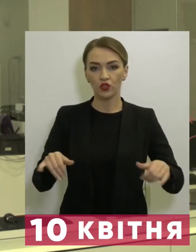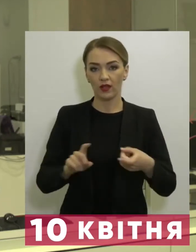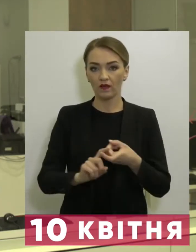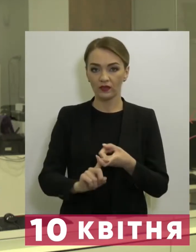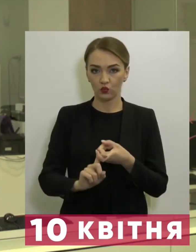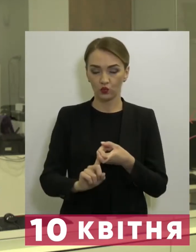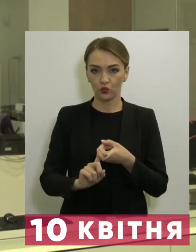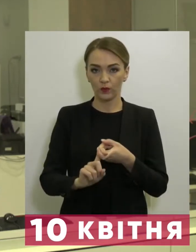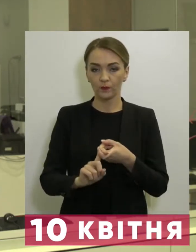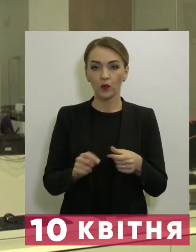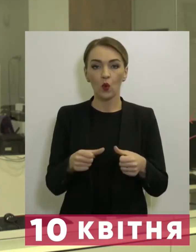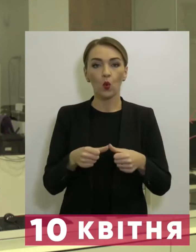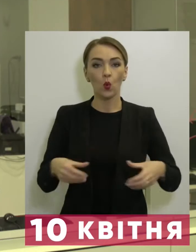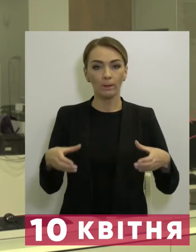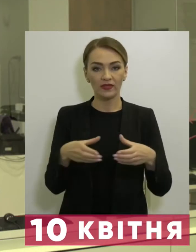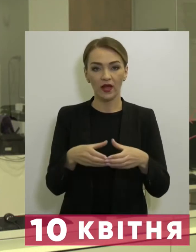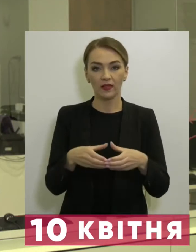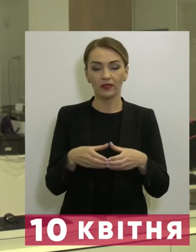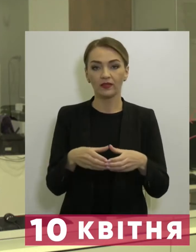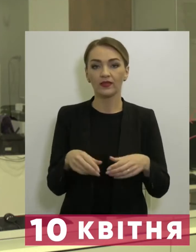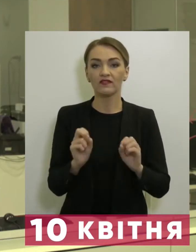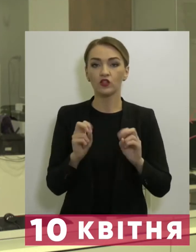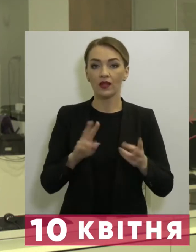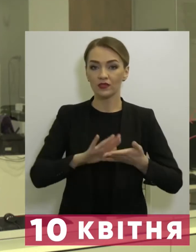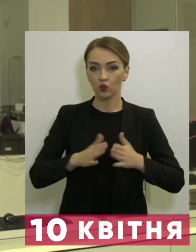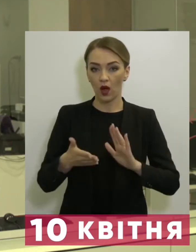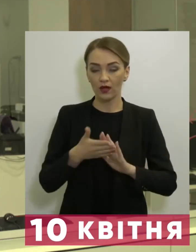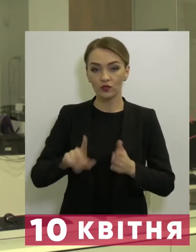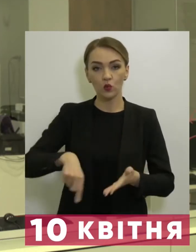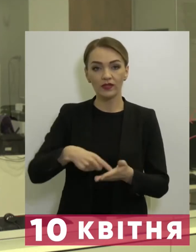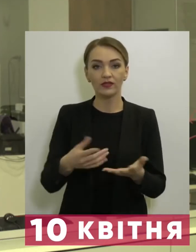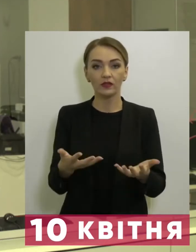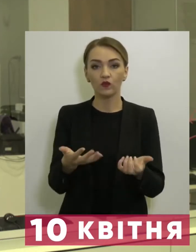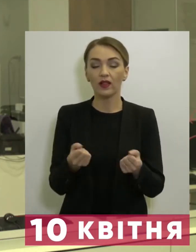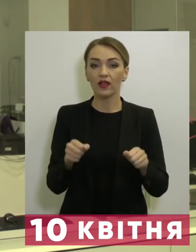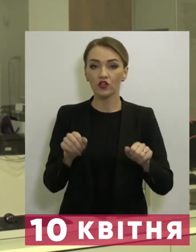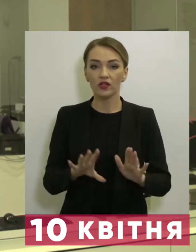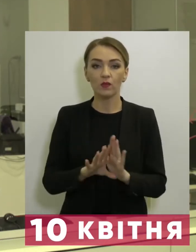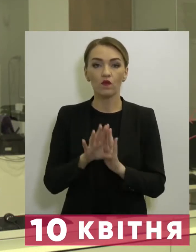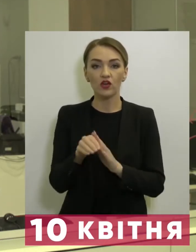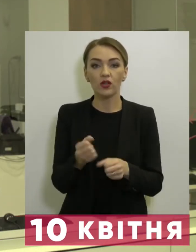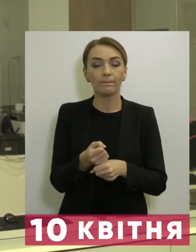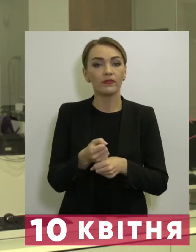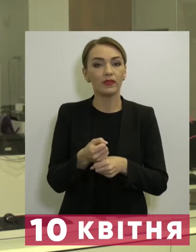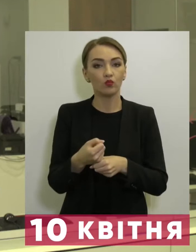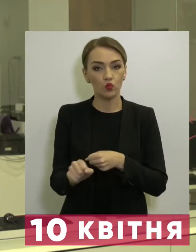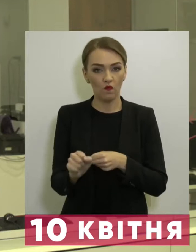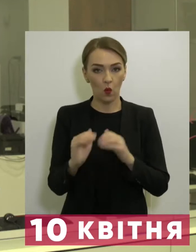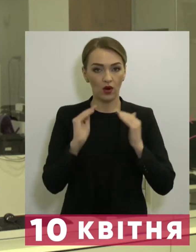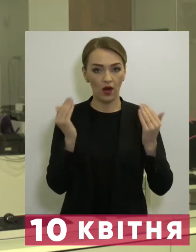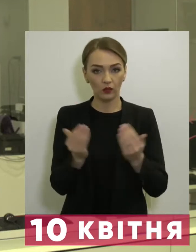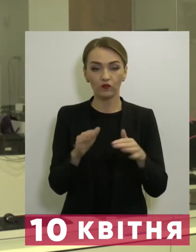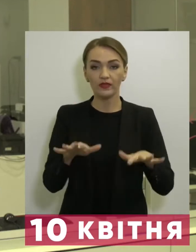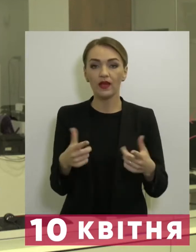вірусу, Комісія з надзвичайних ситуацій столиці ухвалила рішення про запровадження примусового карантину в місцях,